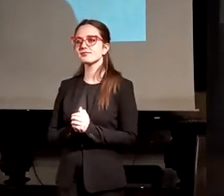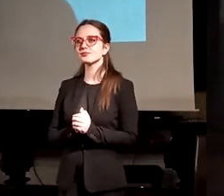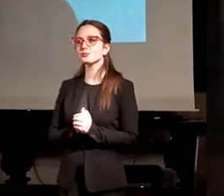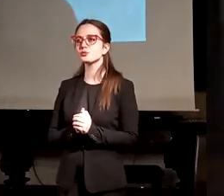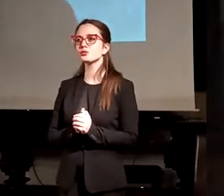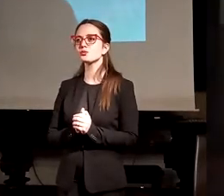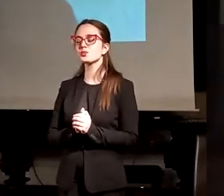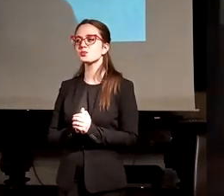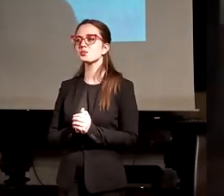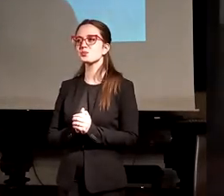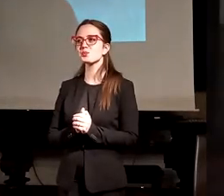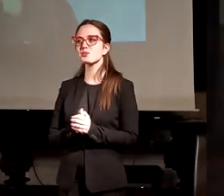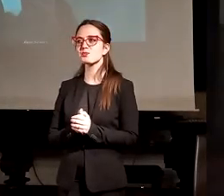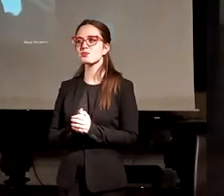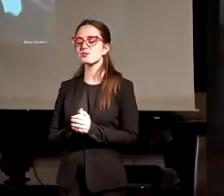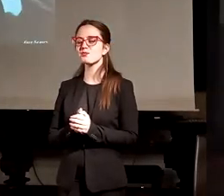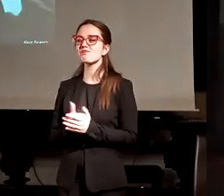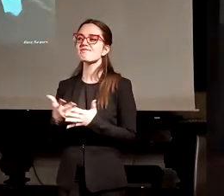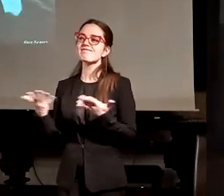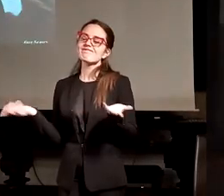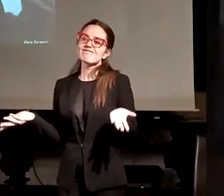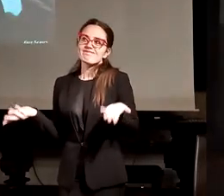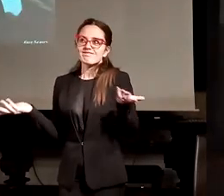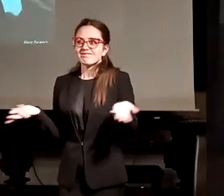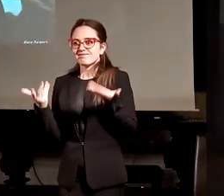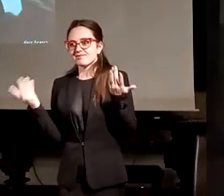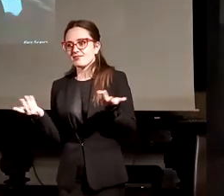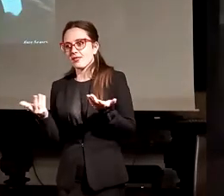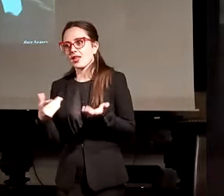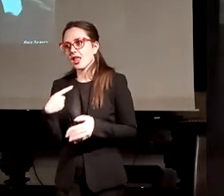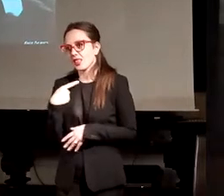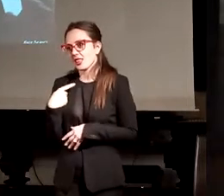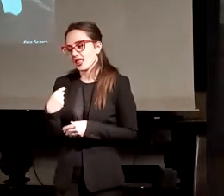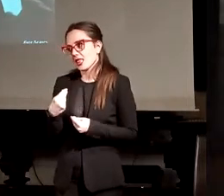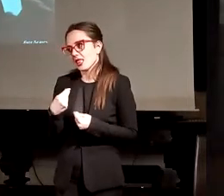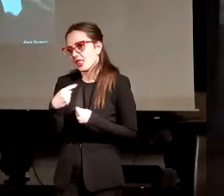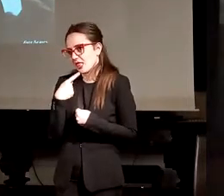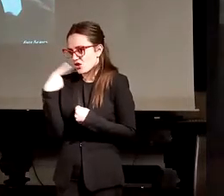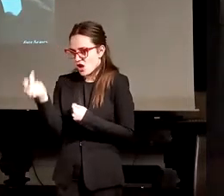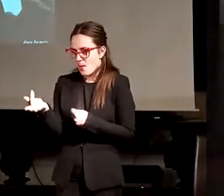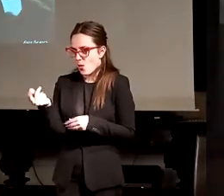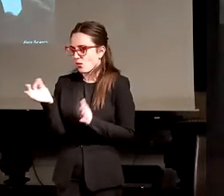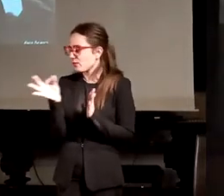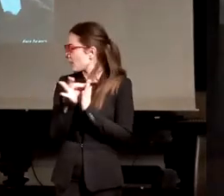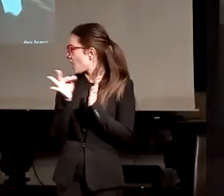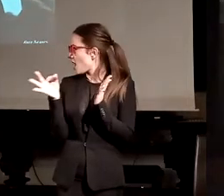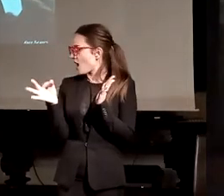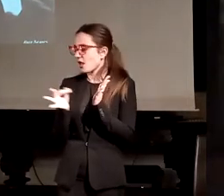si vabbè andiamo qualche data dopo